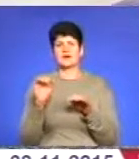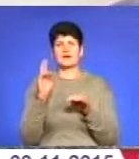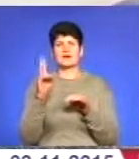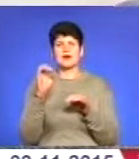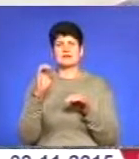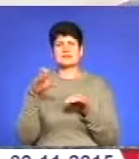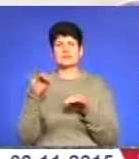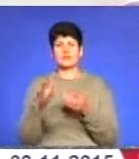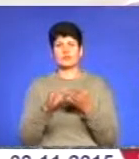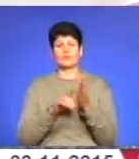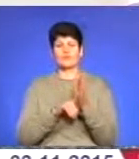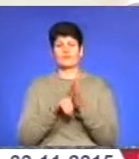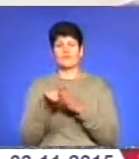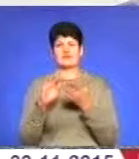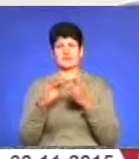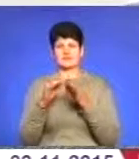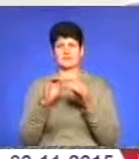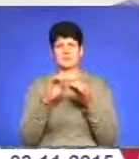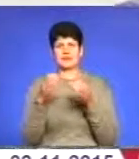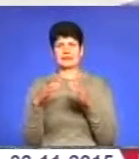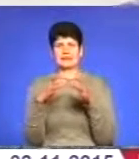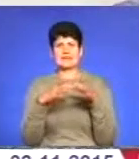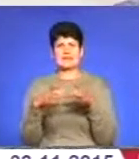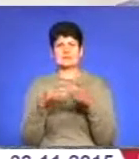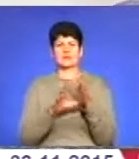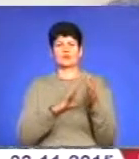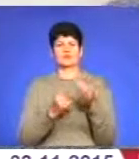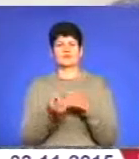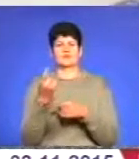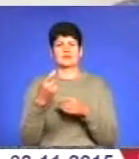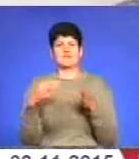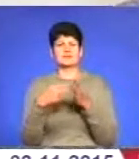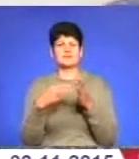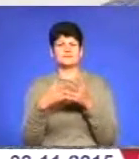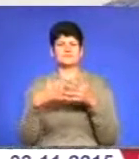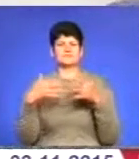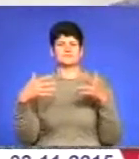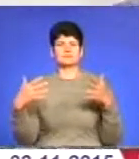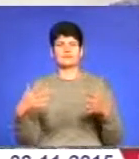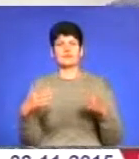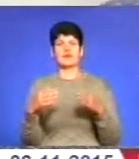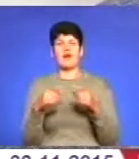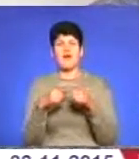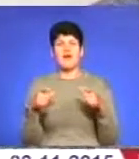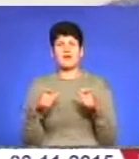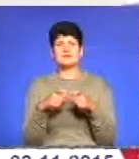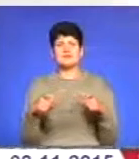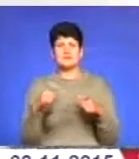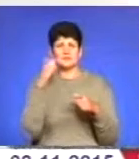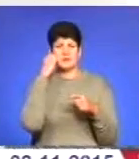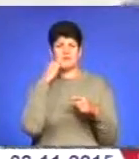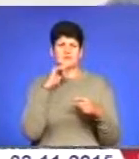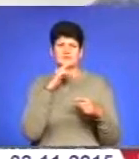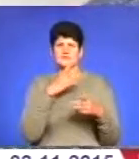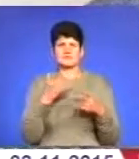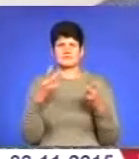появляться электронные как бы, носители информации, компакт-диски, там, другая какая-то память, и от кассет по экономическим